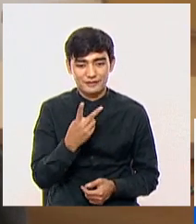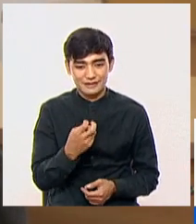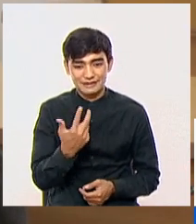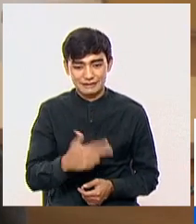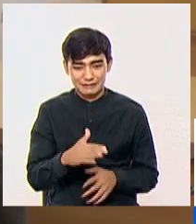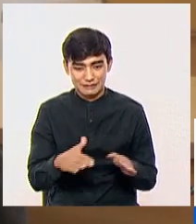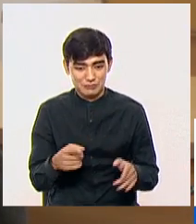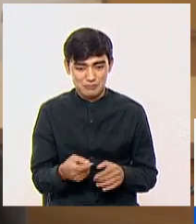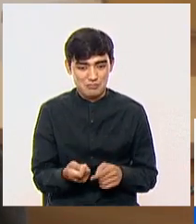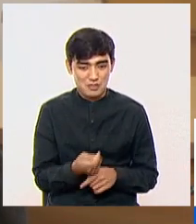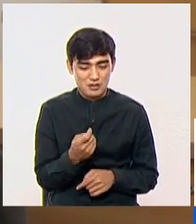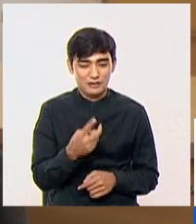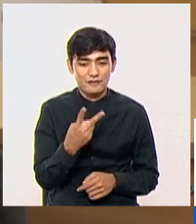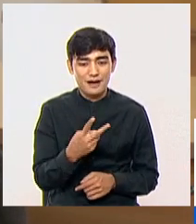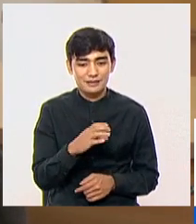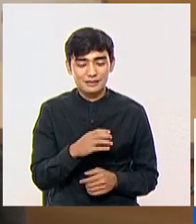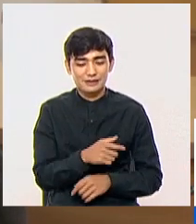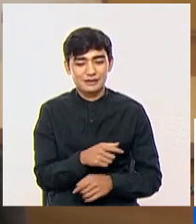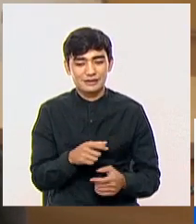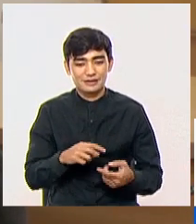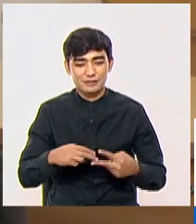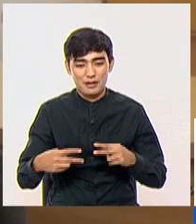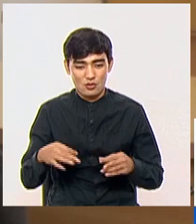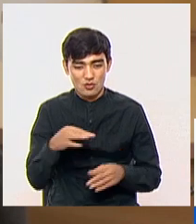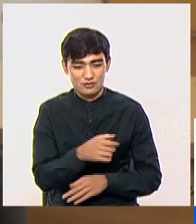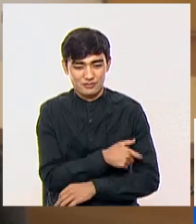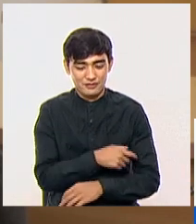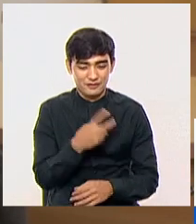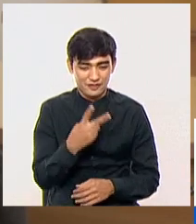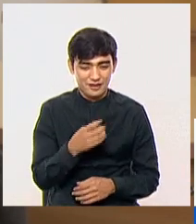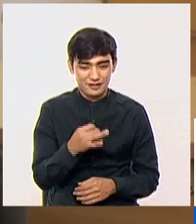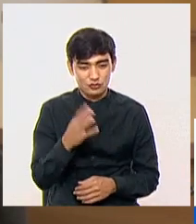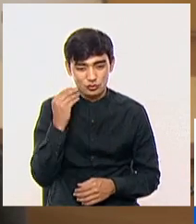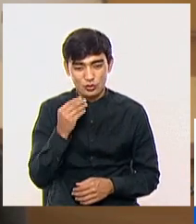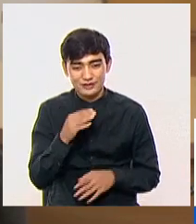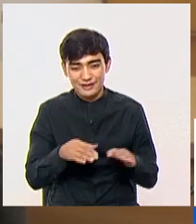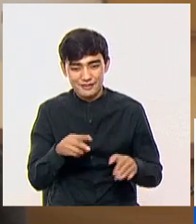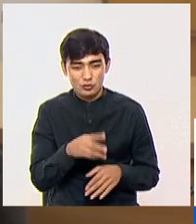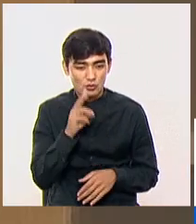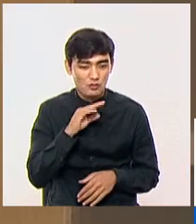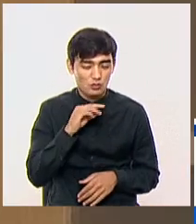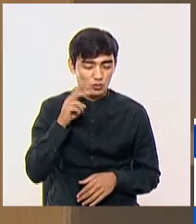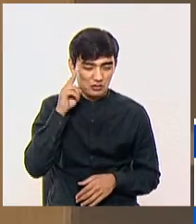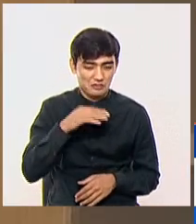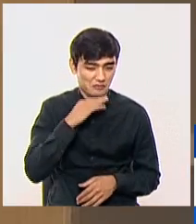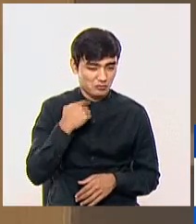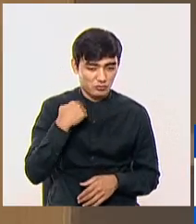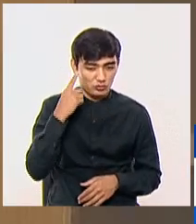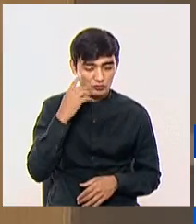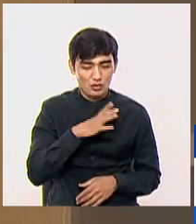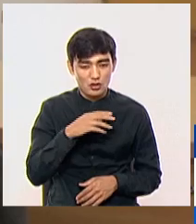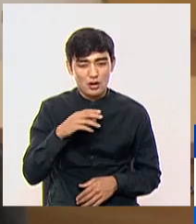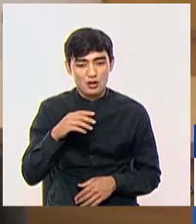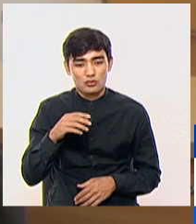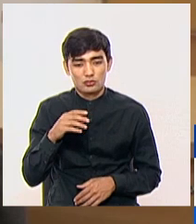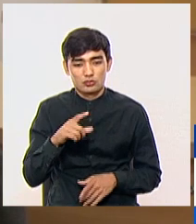детей. Это 2 смены. Да, для такого количества детей, я думаю, что туалета достаточно. В школе как бы достаточно